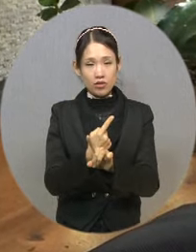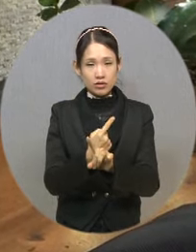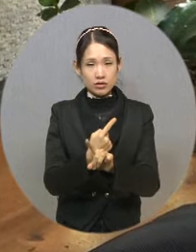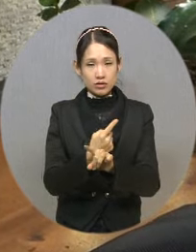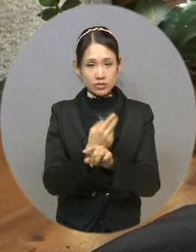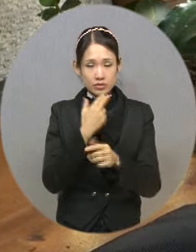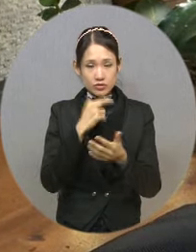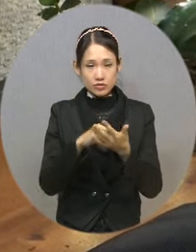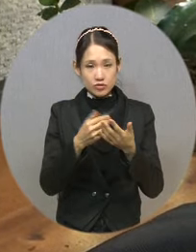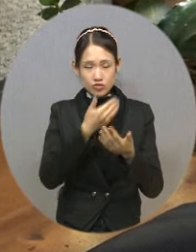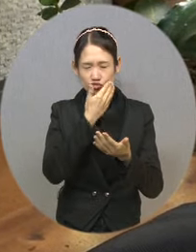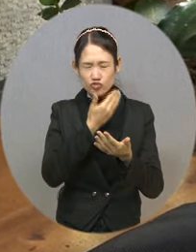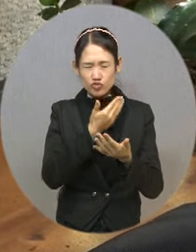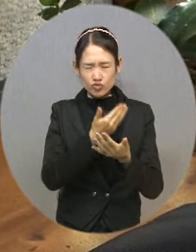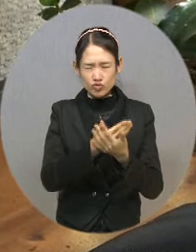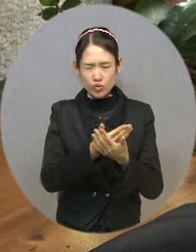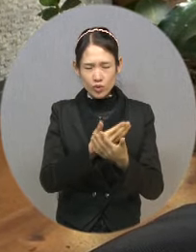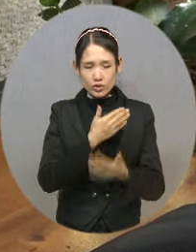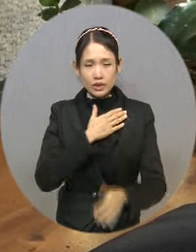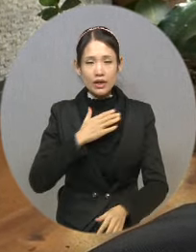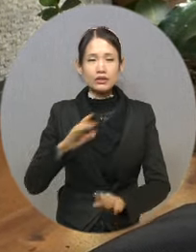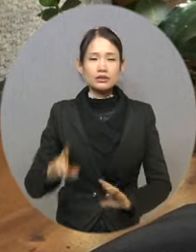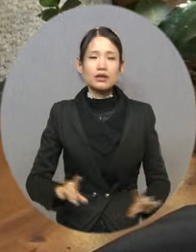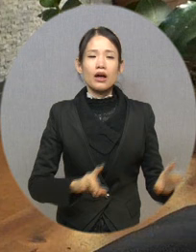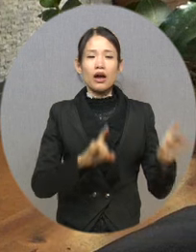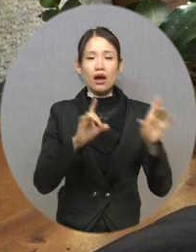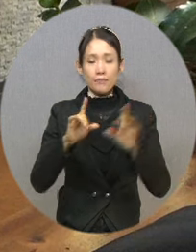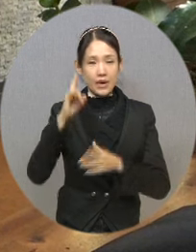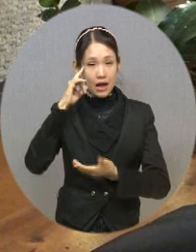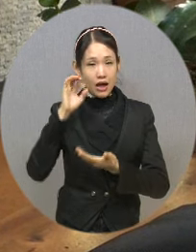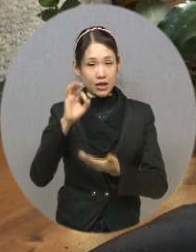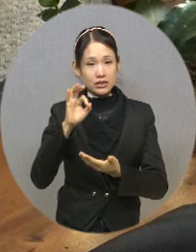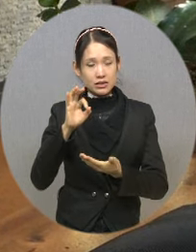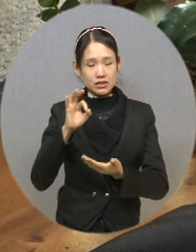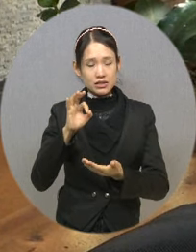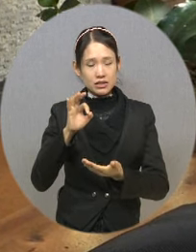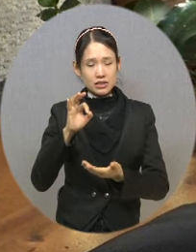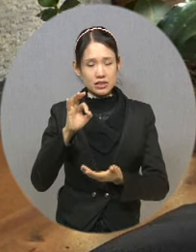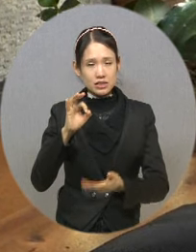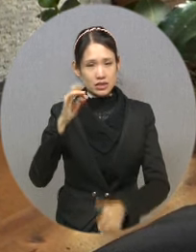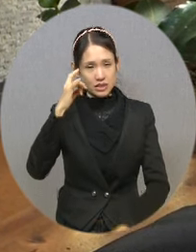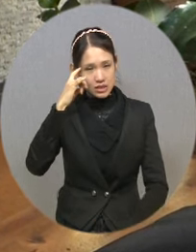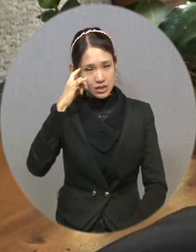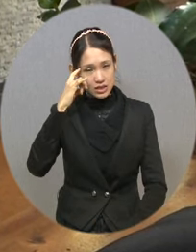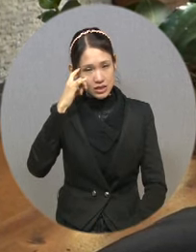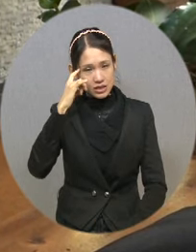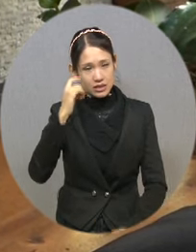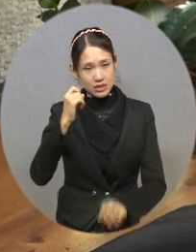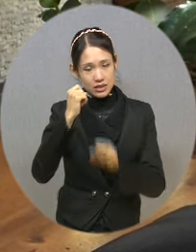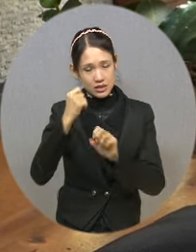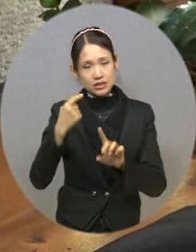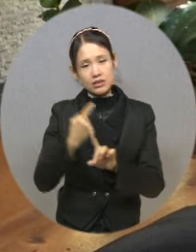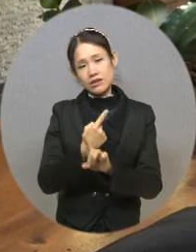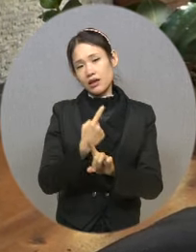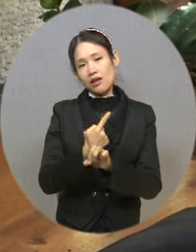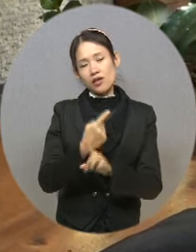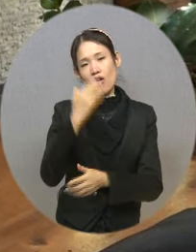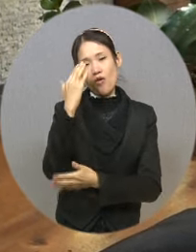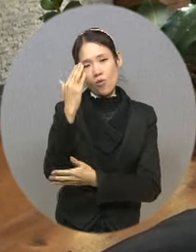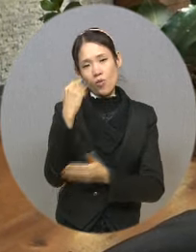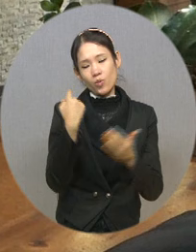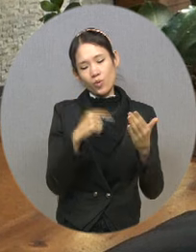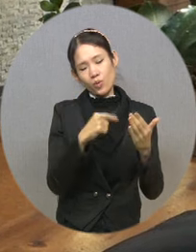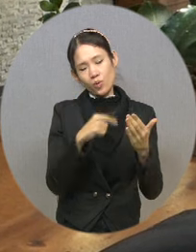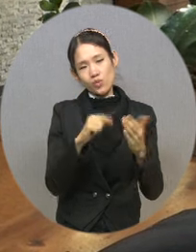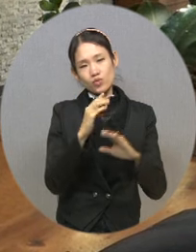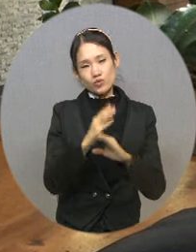메신저로서 해야 되는 것이 제 삶의 가치와 의미가 아닌가라는 생각이 들어서 인식 개선 교육 강의를 열심히